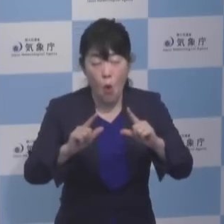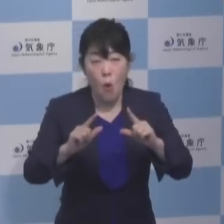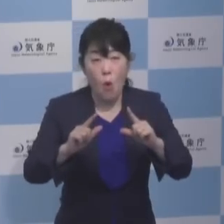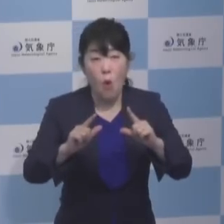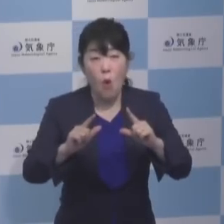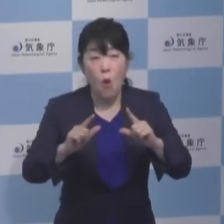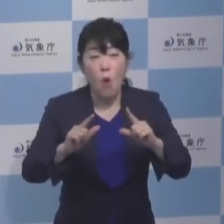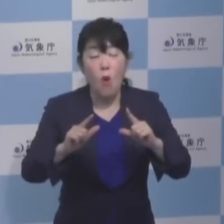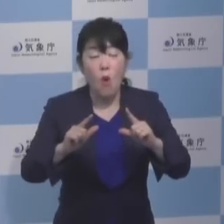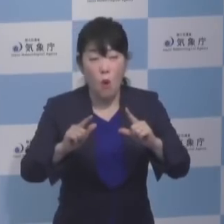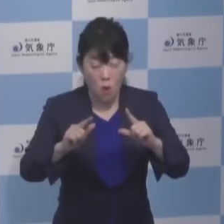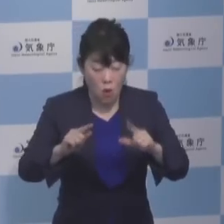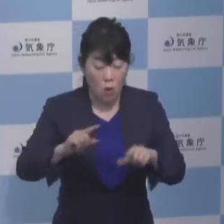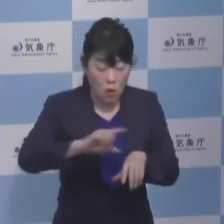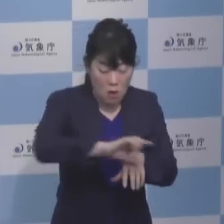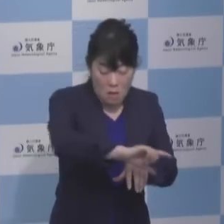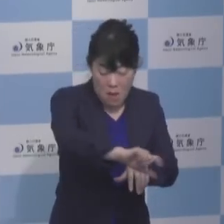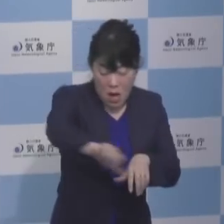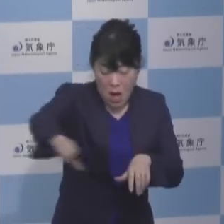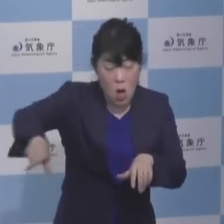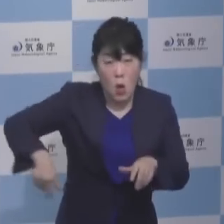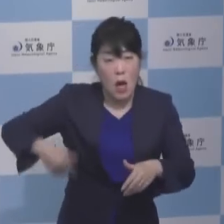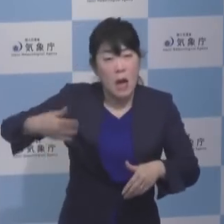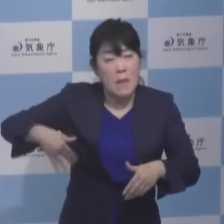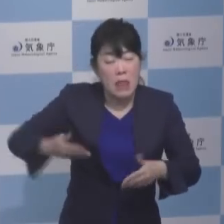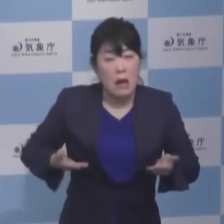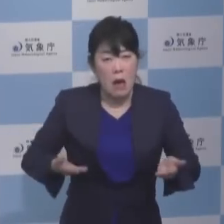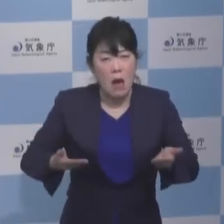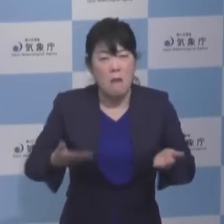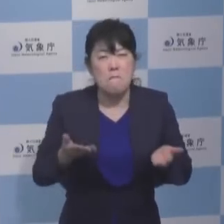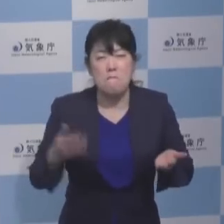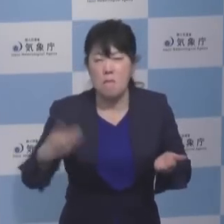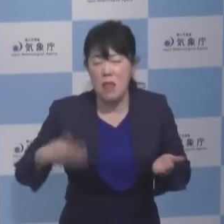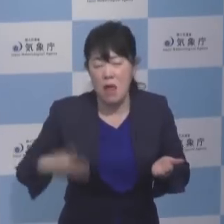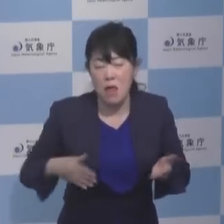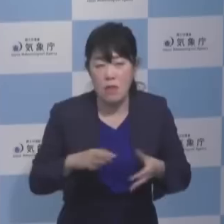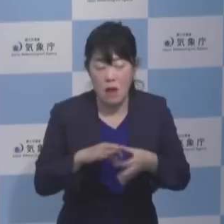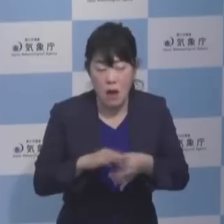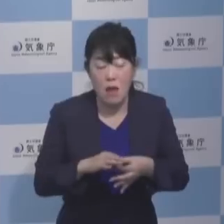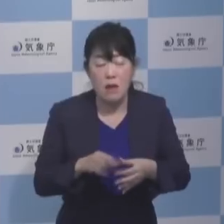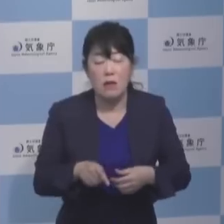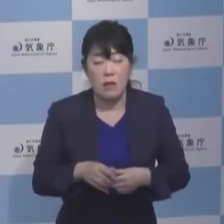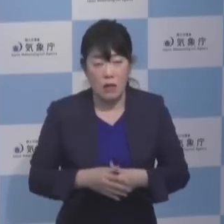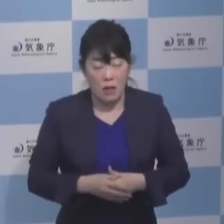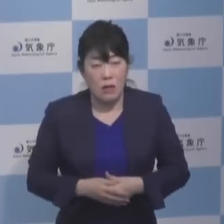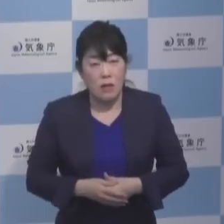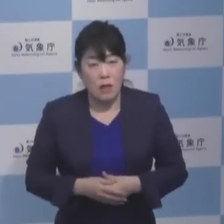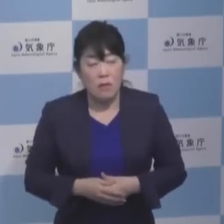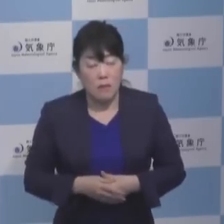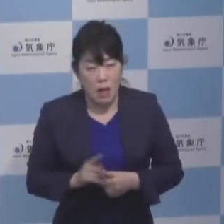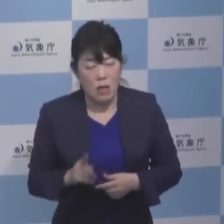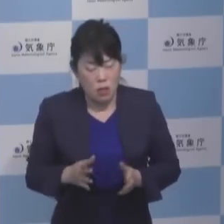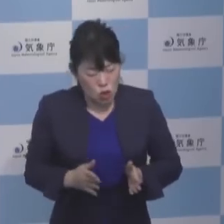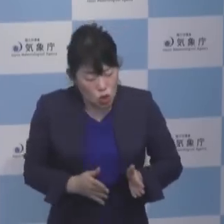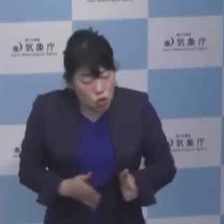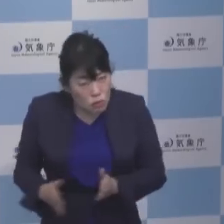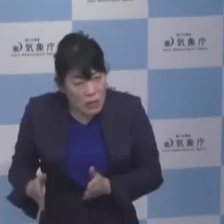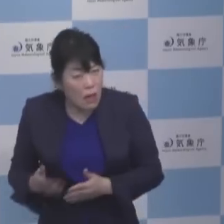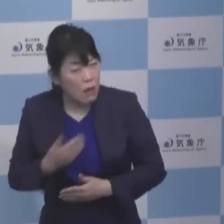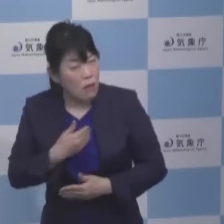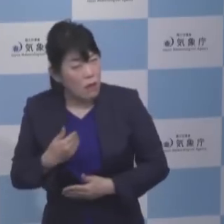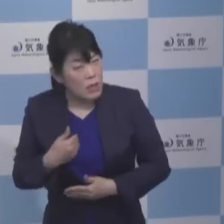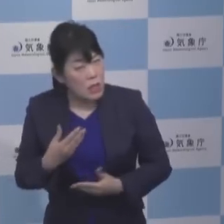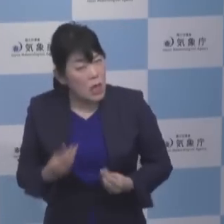強い揺れは始まっていませんし、揺れ始めているところでも地震が起きているということで、備えにつながるのかなとは思っております